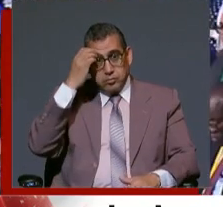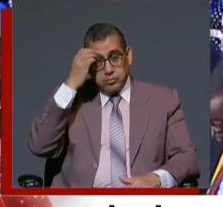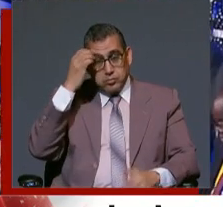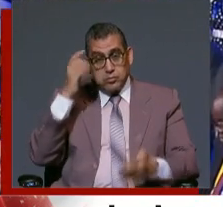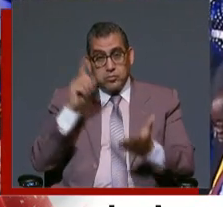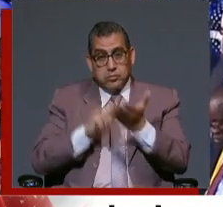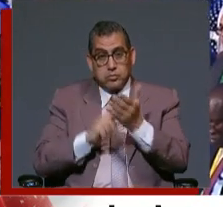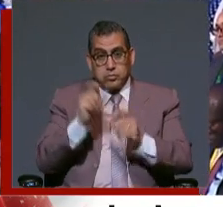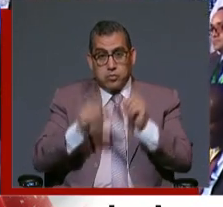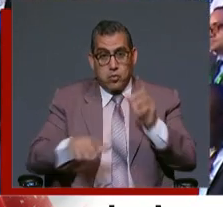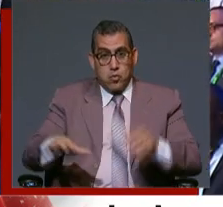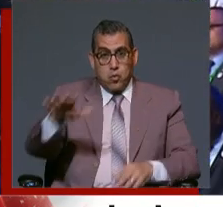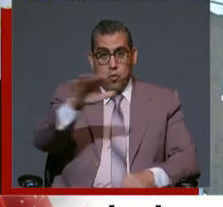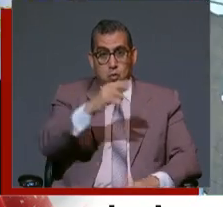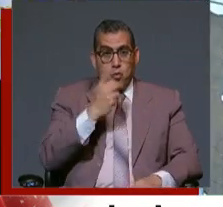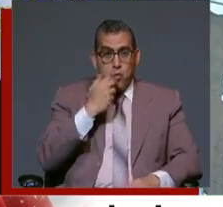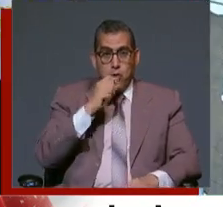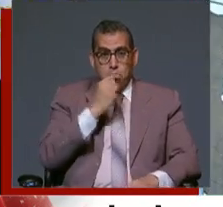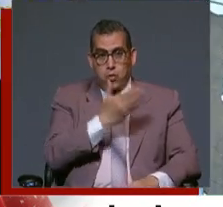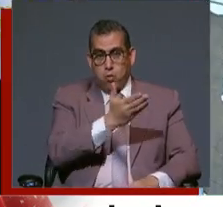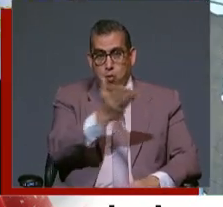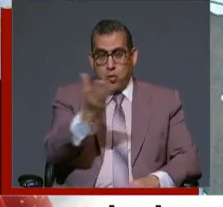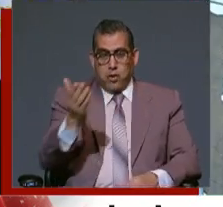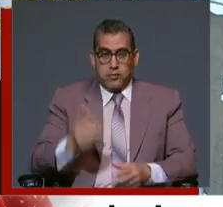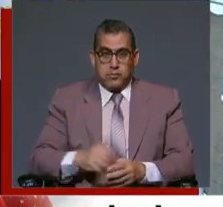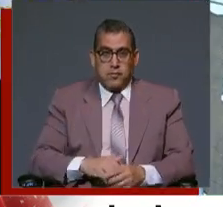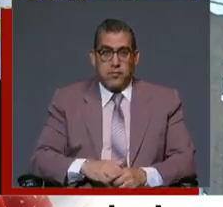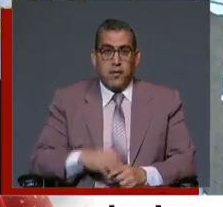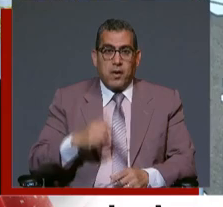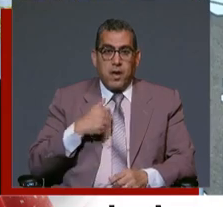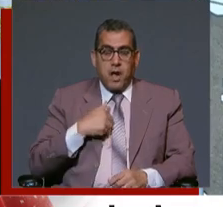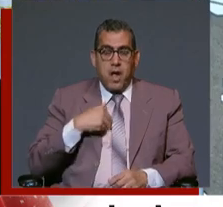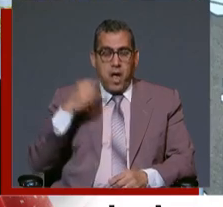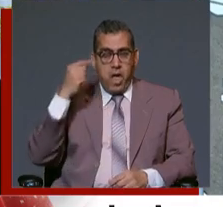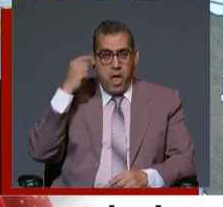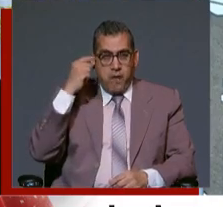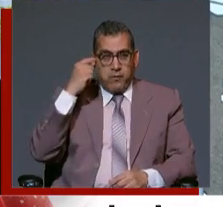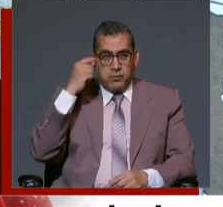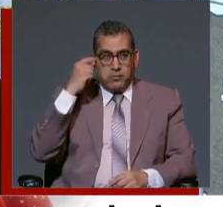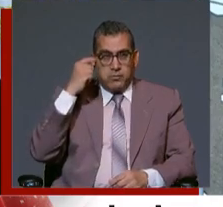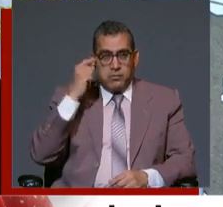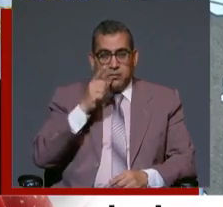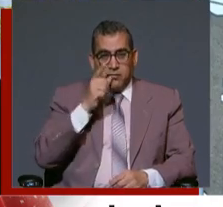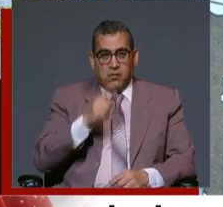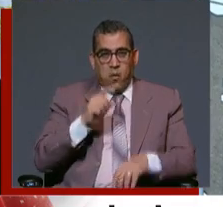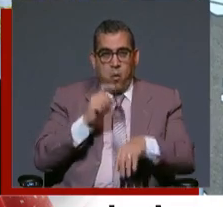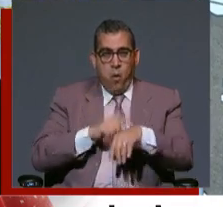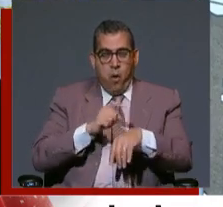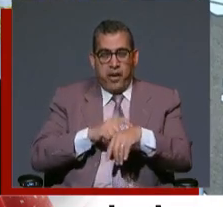أصحاب السعادة، سيداتي سادتي، أعرف أن الوقت